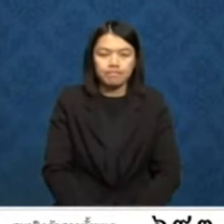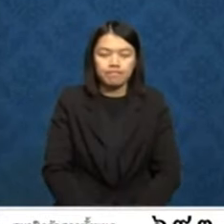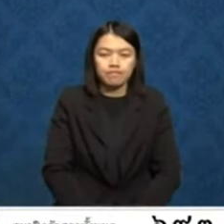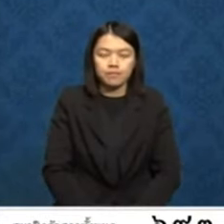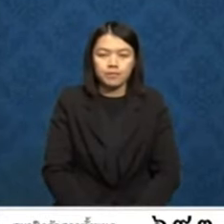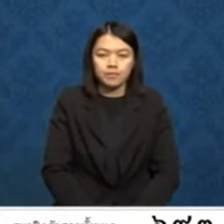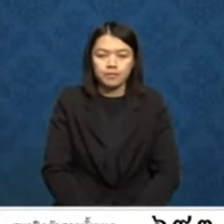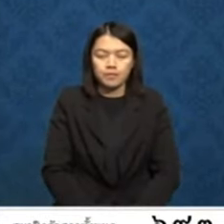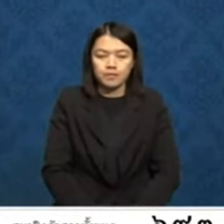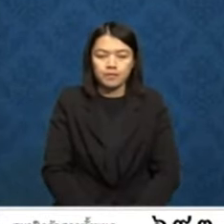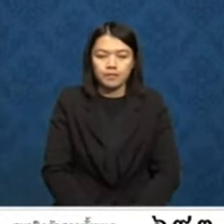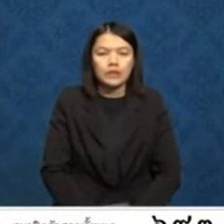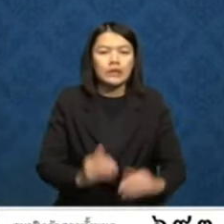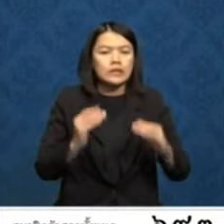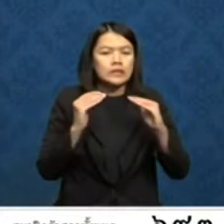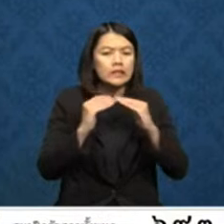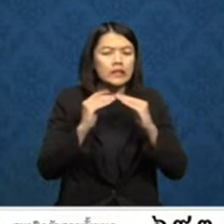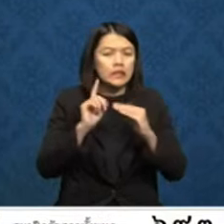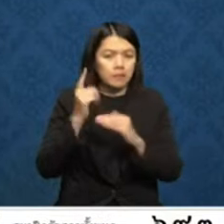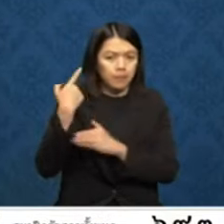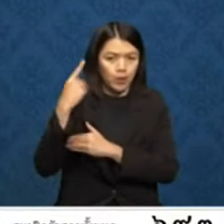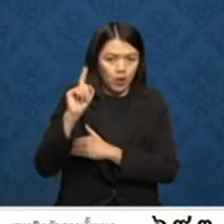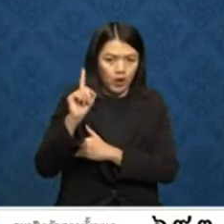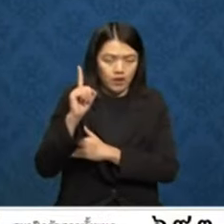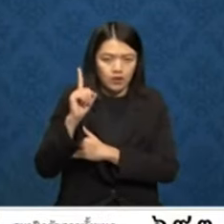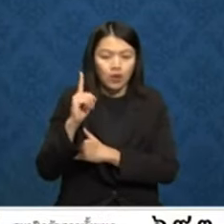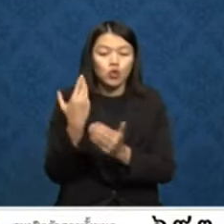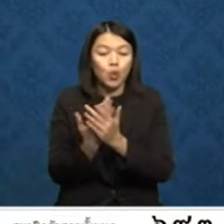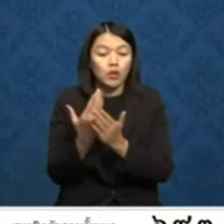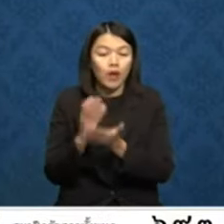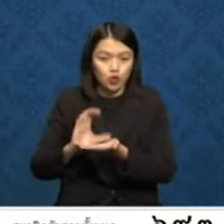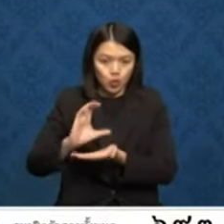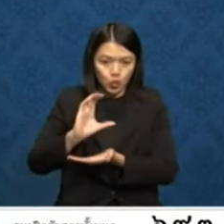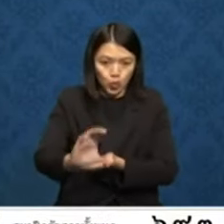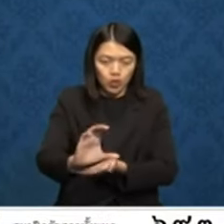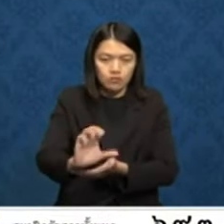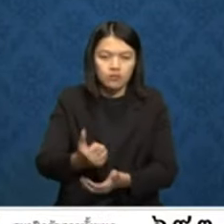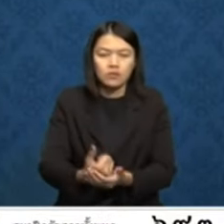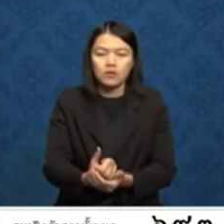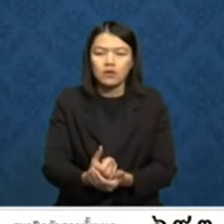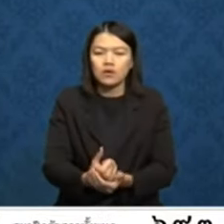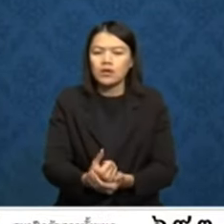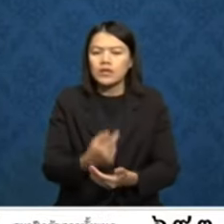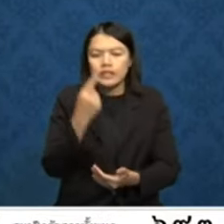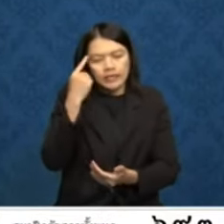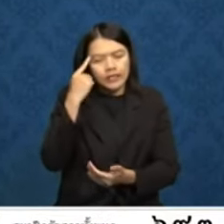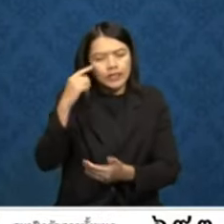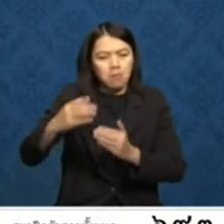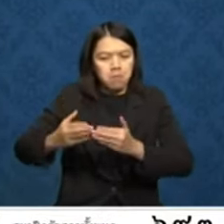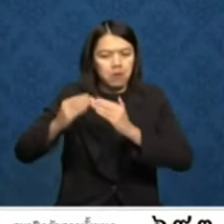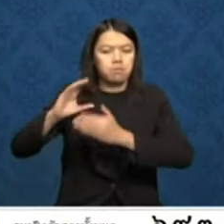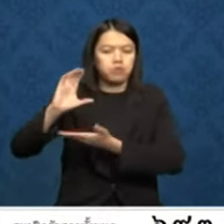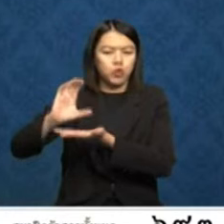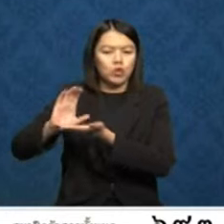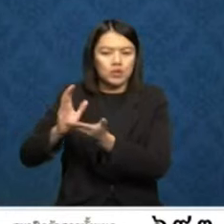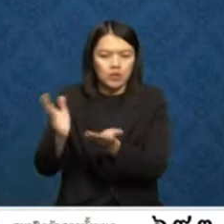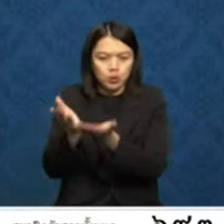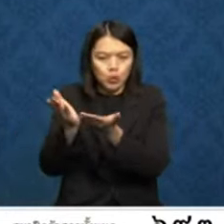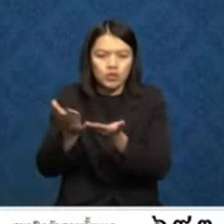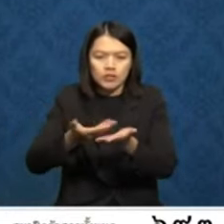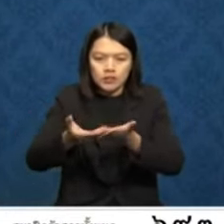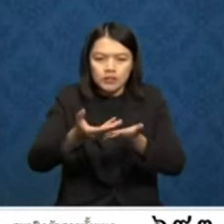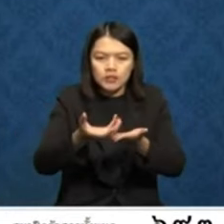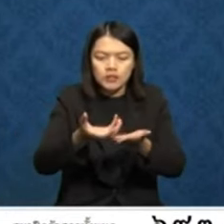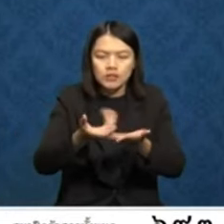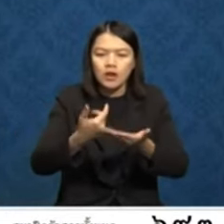ซึ่งรวมถึงการใช้สิทธิประโยชน์ด้านการลงทุนการตั้งกองทุนสนับสนุนการจัดซื้อโครงสร้